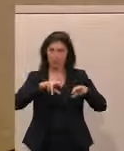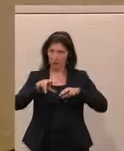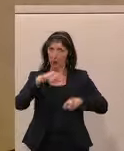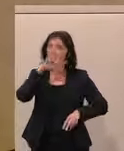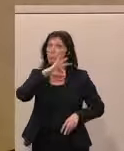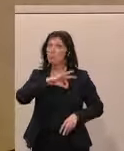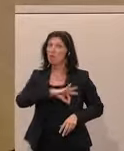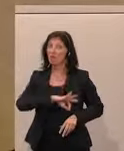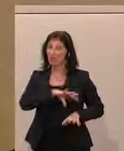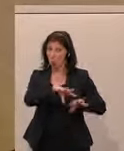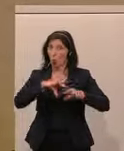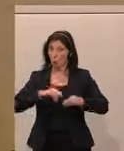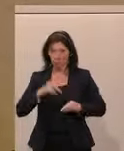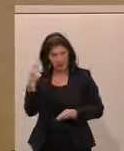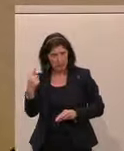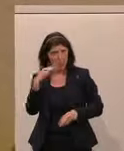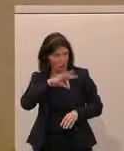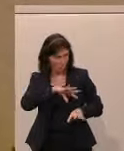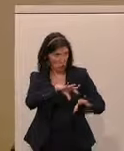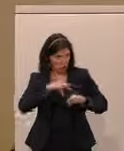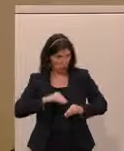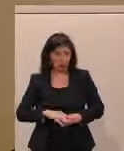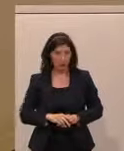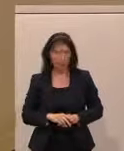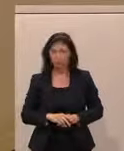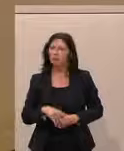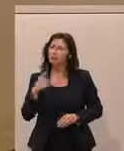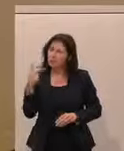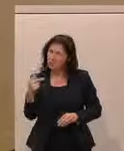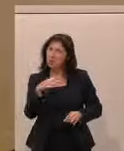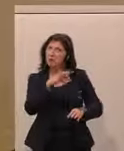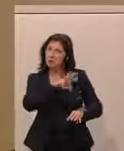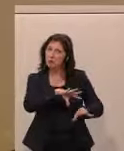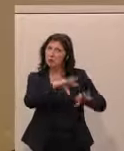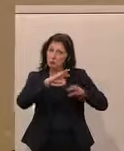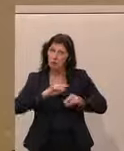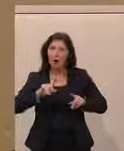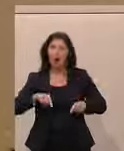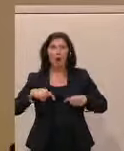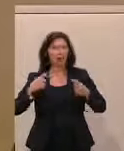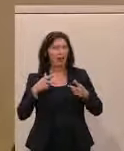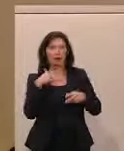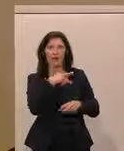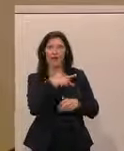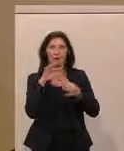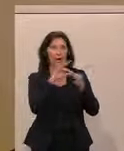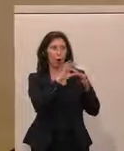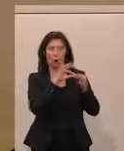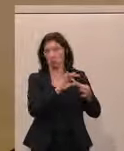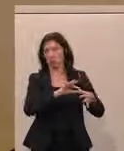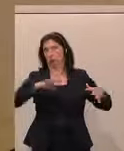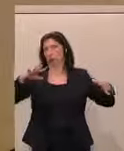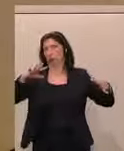verpflichtet, selbst verpflichtet. Ungeachtet Ihrer Selbstverpflichtung haben Sie dann die Koalition mit der SPÖ aufgekündigt und so